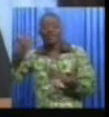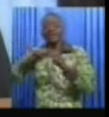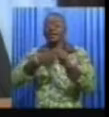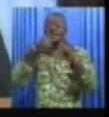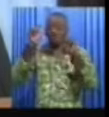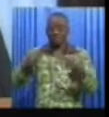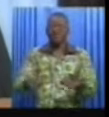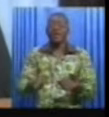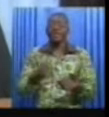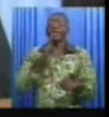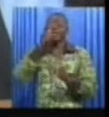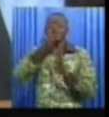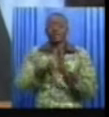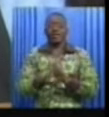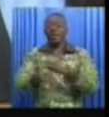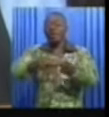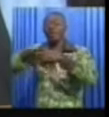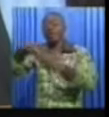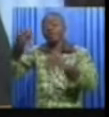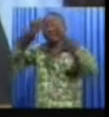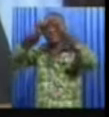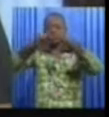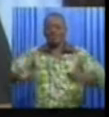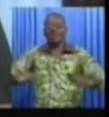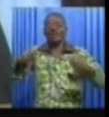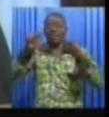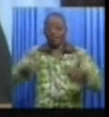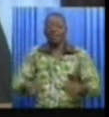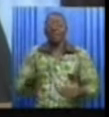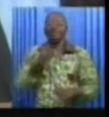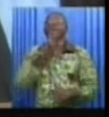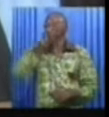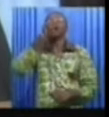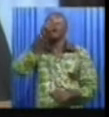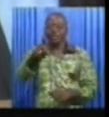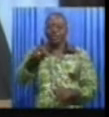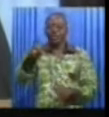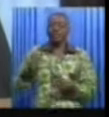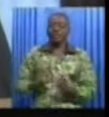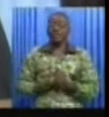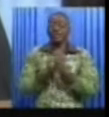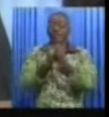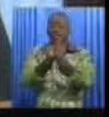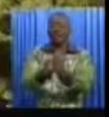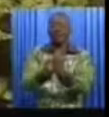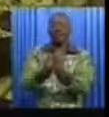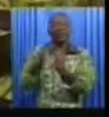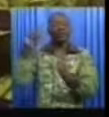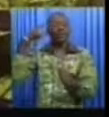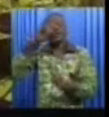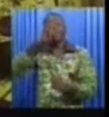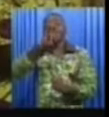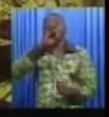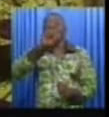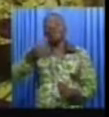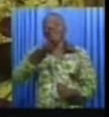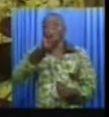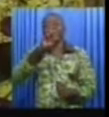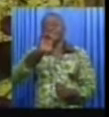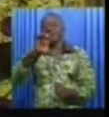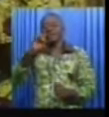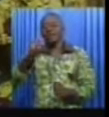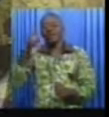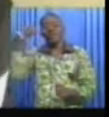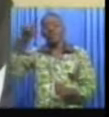puisse effectivement, au sortir de cet atelier, puisse se rassurer en tout cas de l'accompagnement de l'ISESCO. Pour le secrétaire général du ministère